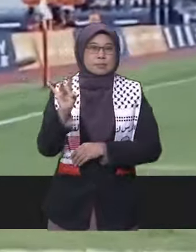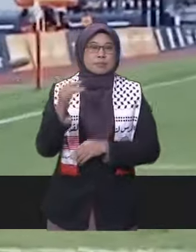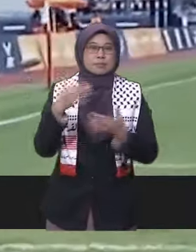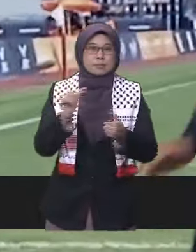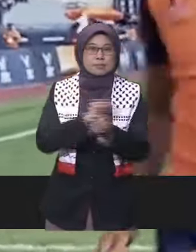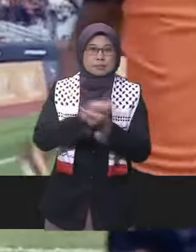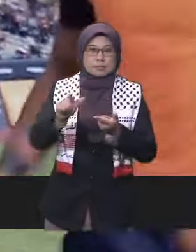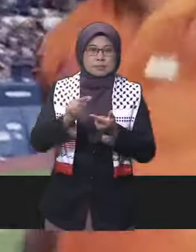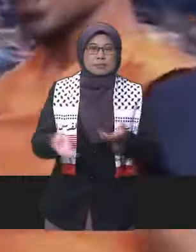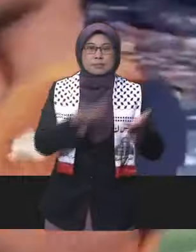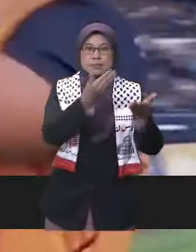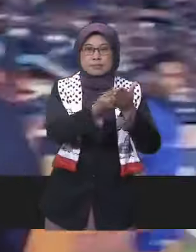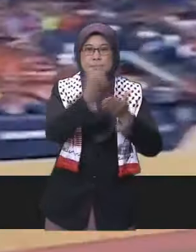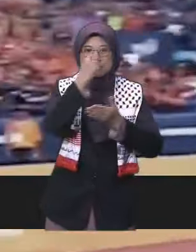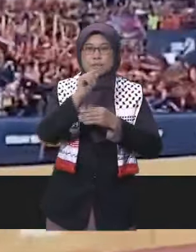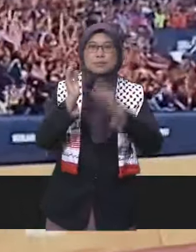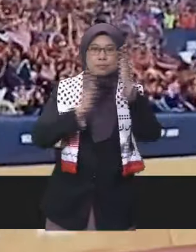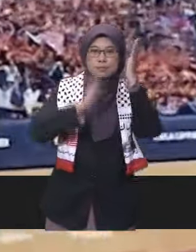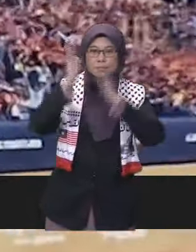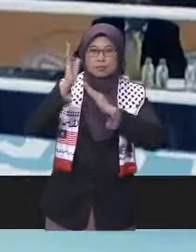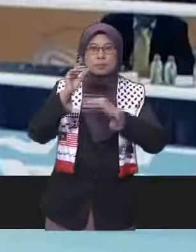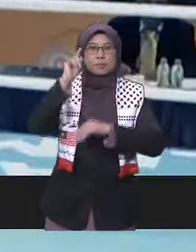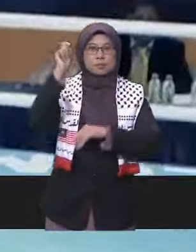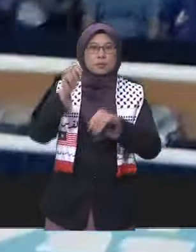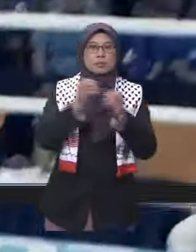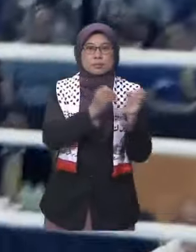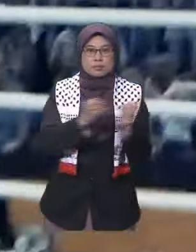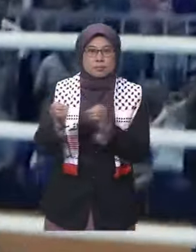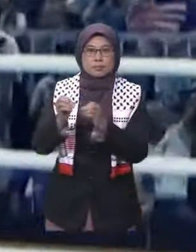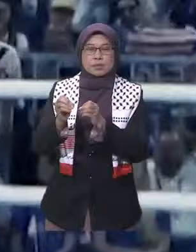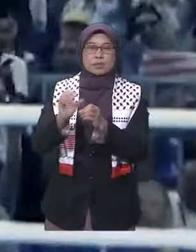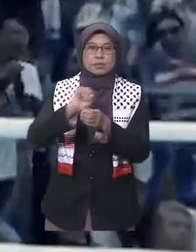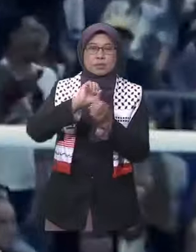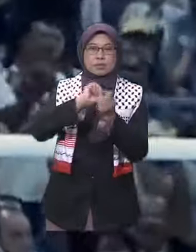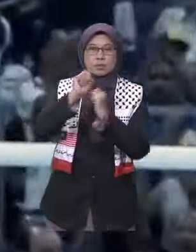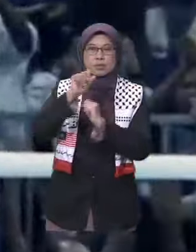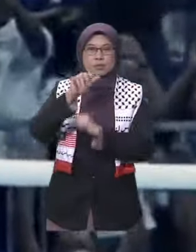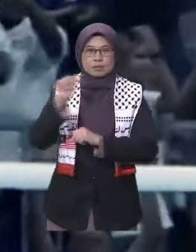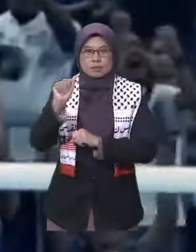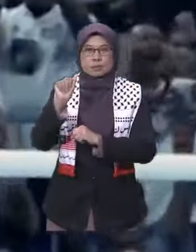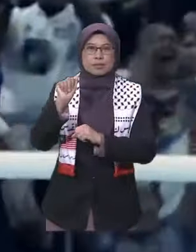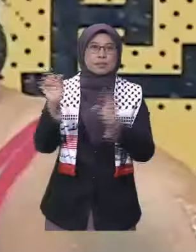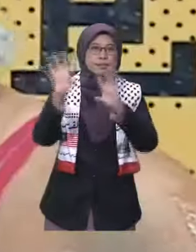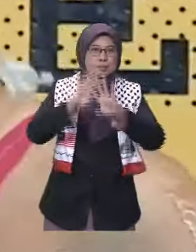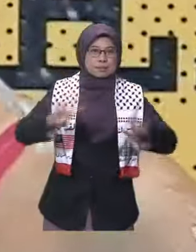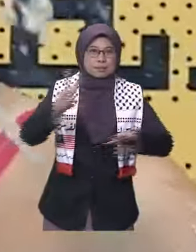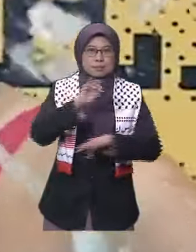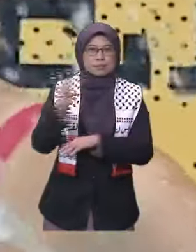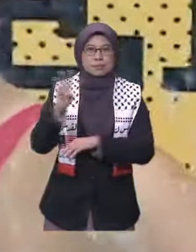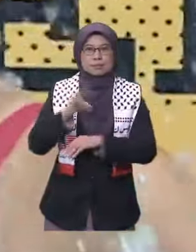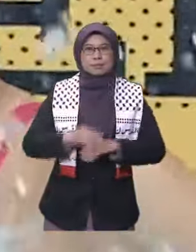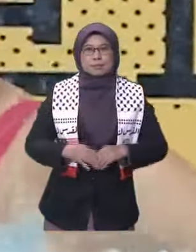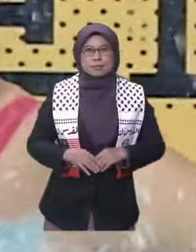meluluskan cadangan untuk Malaysia menjadi tuan rumah temasah sukan c dan sukan para ASEAN 2027